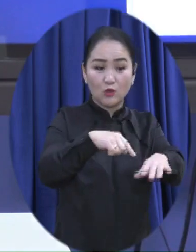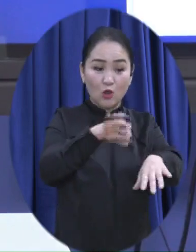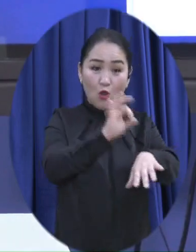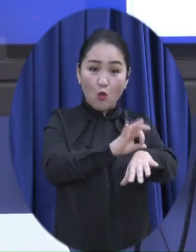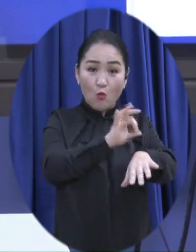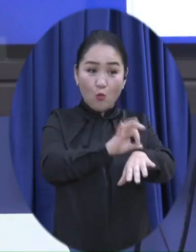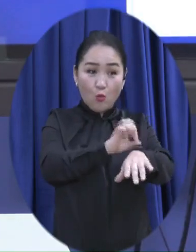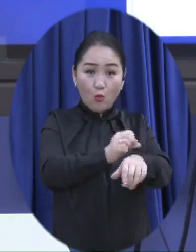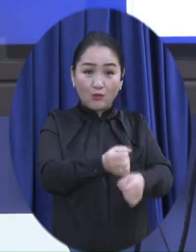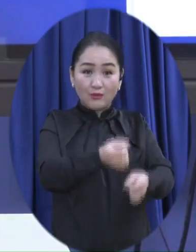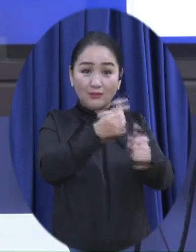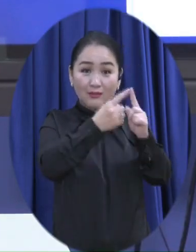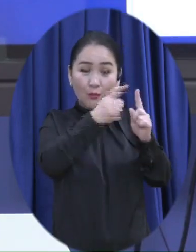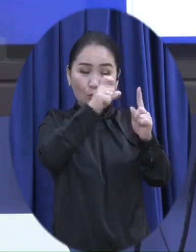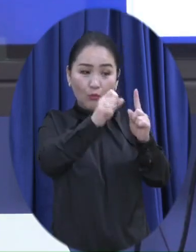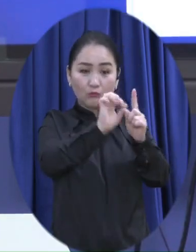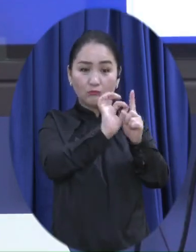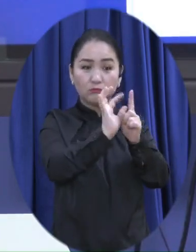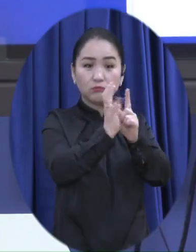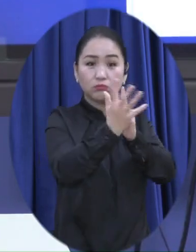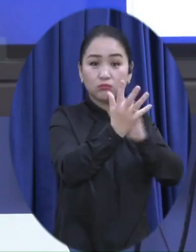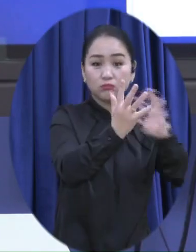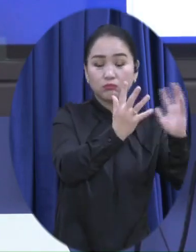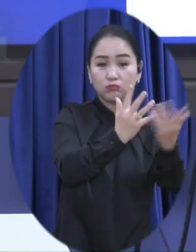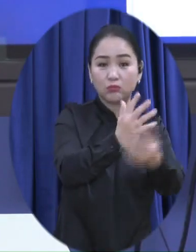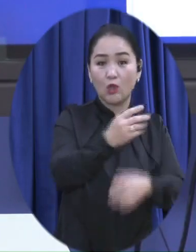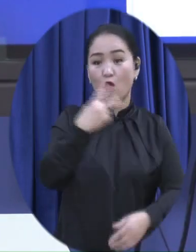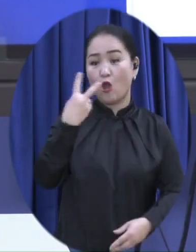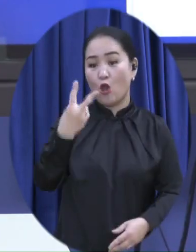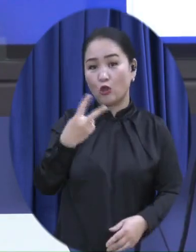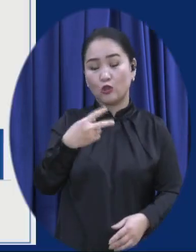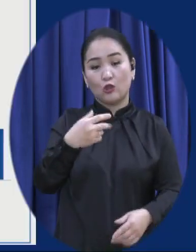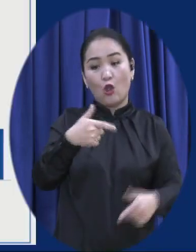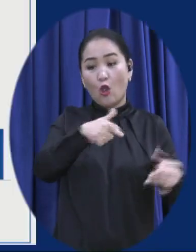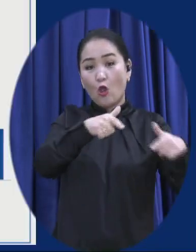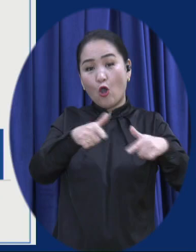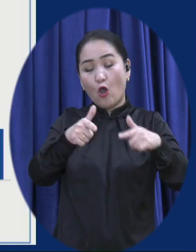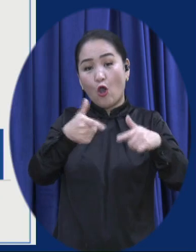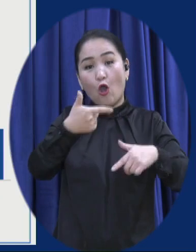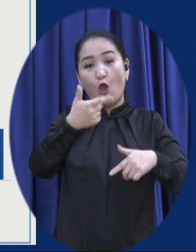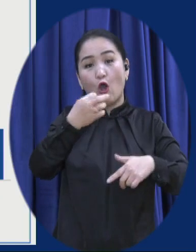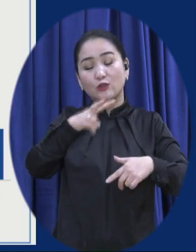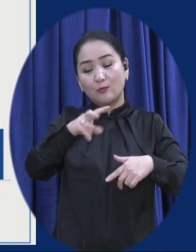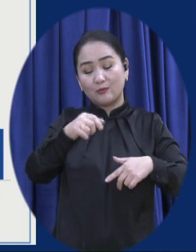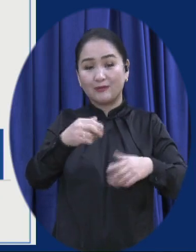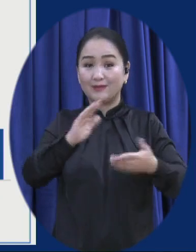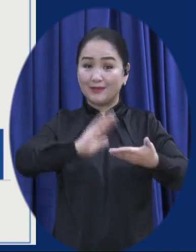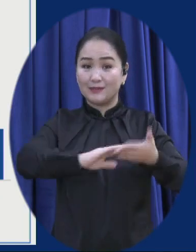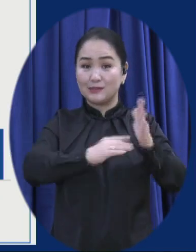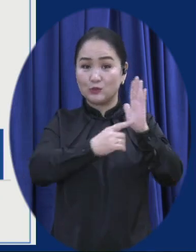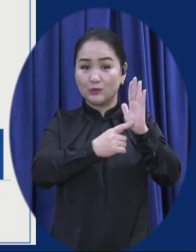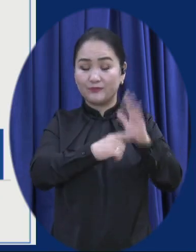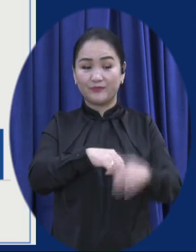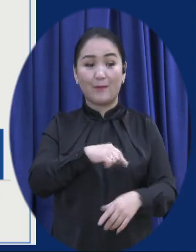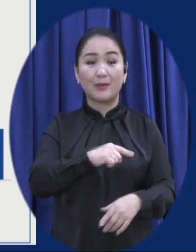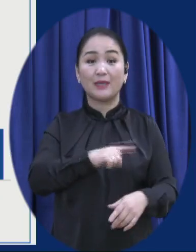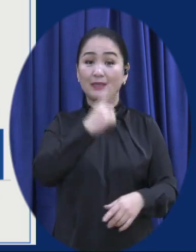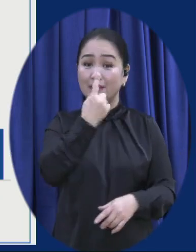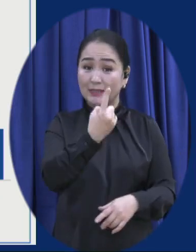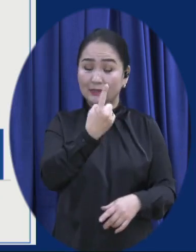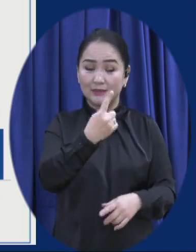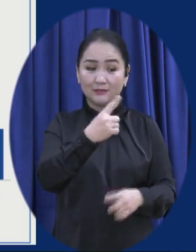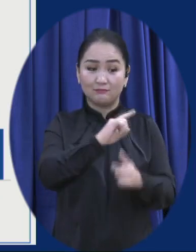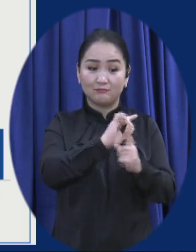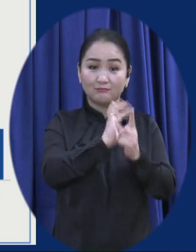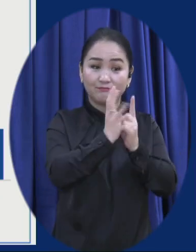хоёр голомтын байдлыг бас дахин товчхон танилцуулахад, за эхний одоо тохиолдлын хавьтал